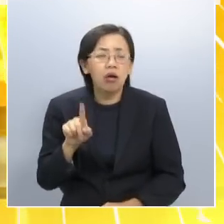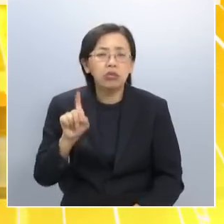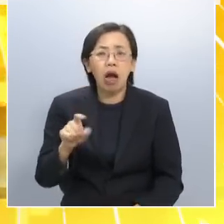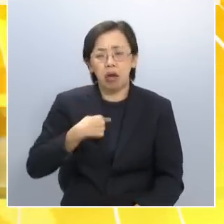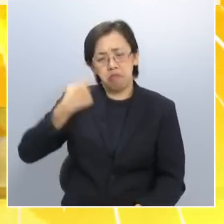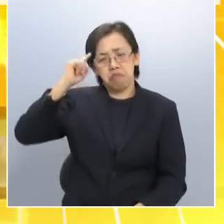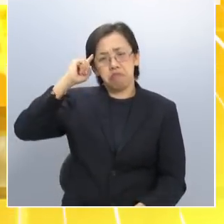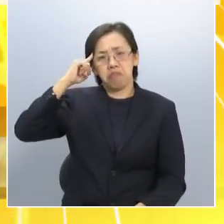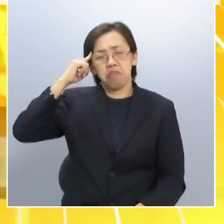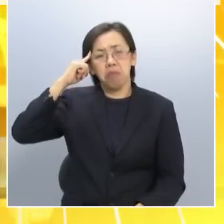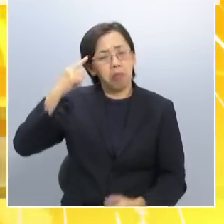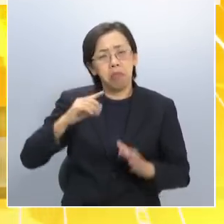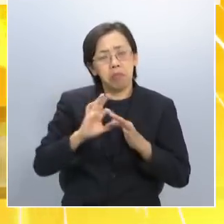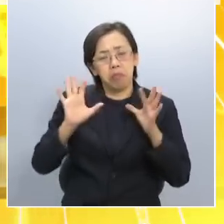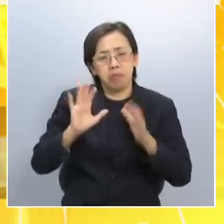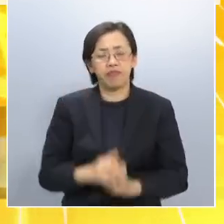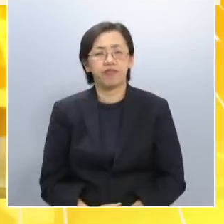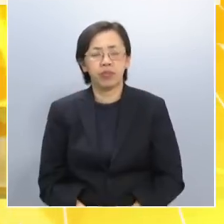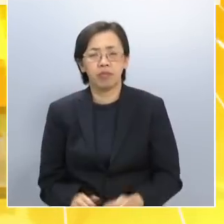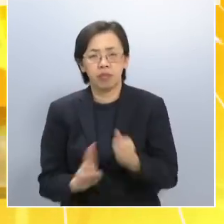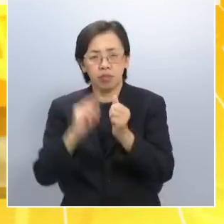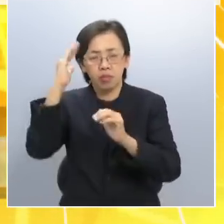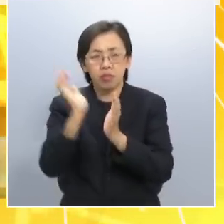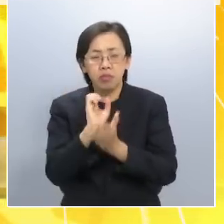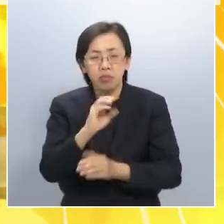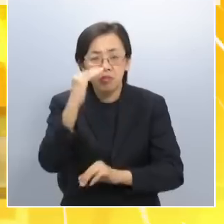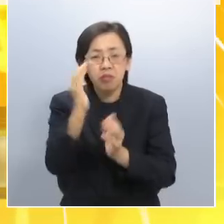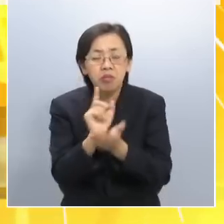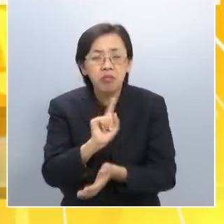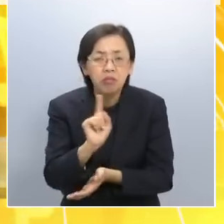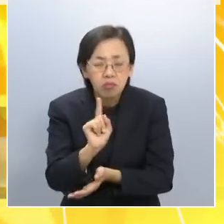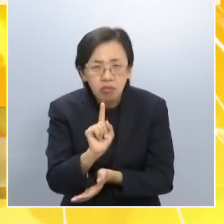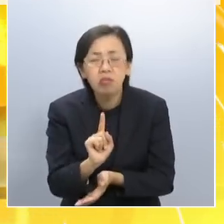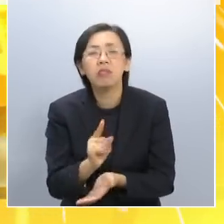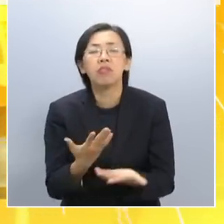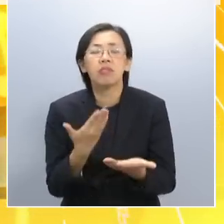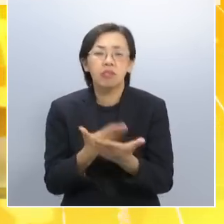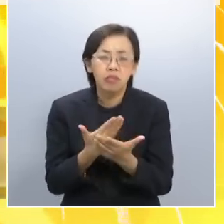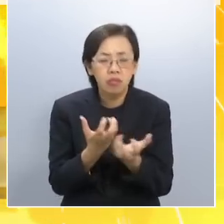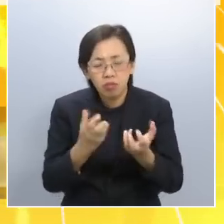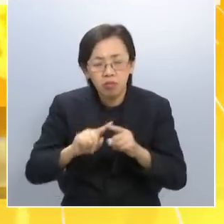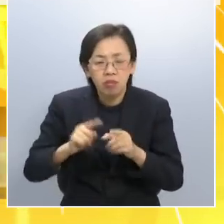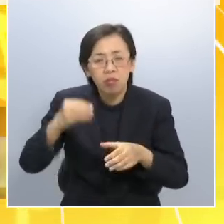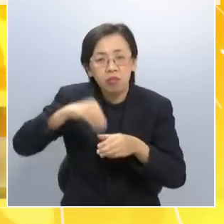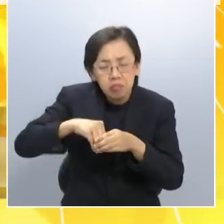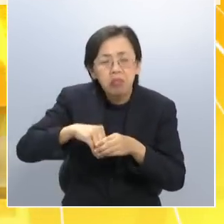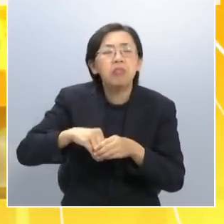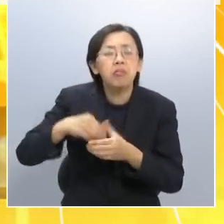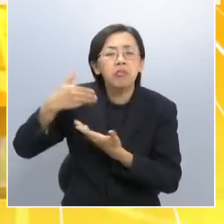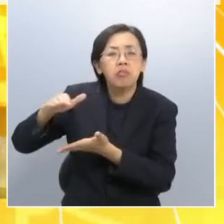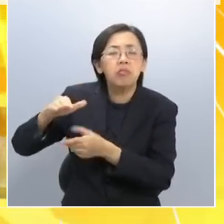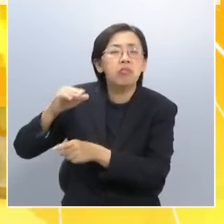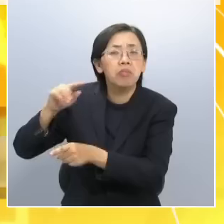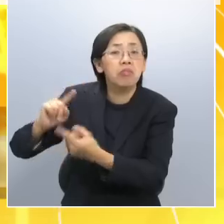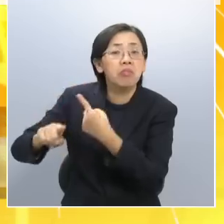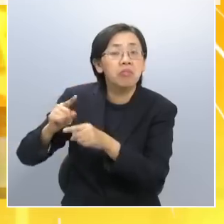ะเดียวกันรองโจ๊กบอกว่าแอมให้การกับตำรวจถึงสาเหตุการส่งทรัพย์สินของก้อยไปให้กับพยานปากเอกคนนี้ก็คือเ